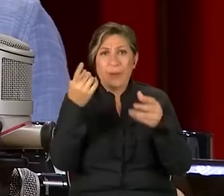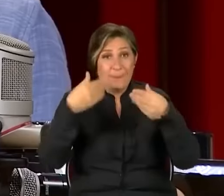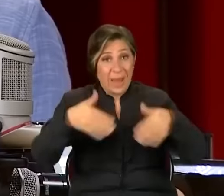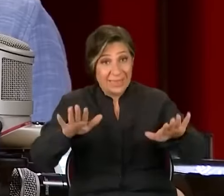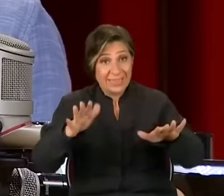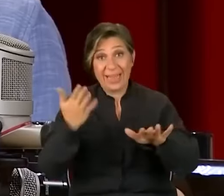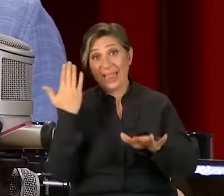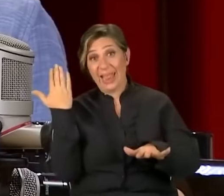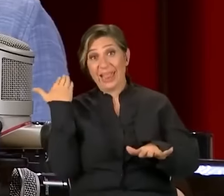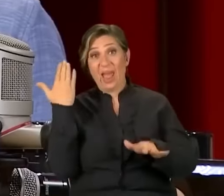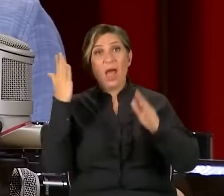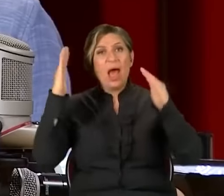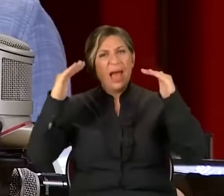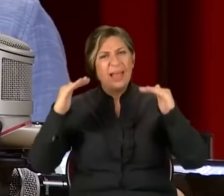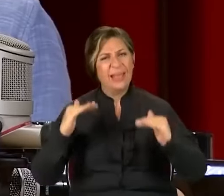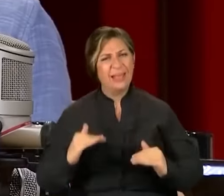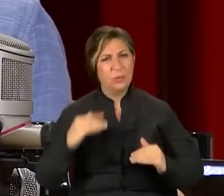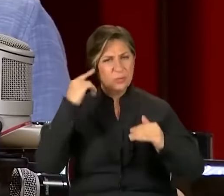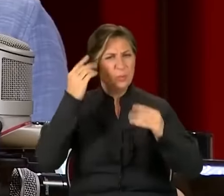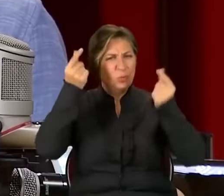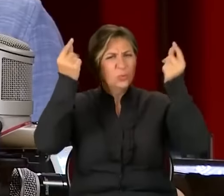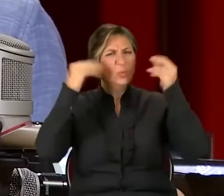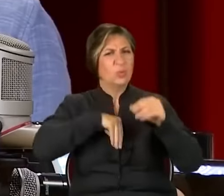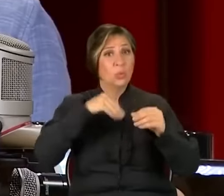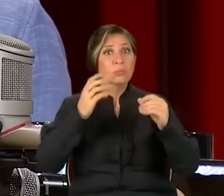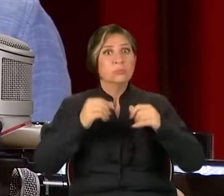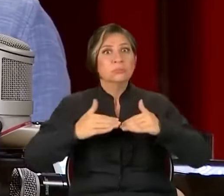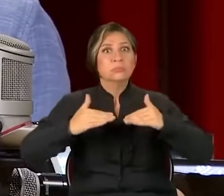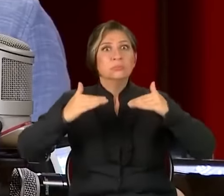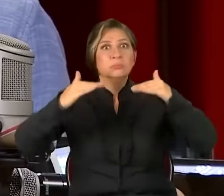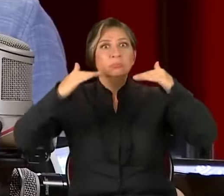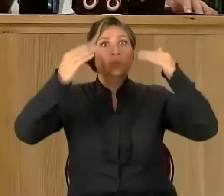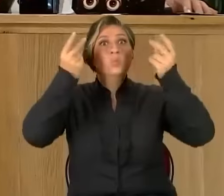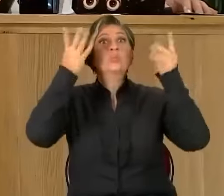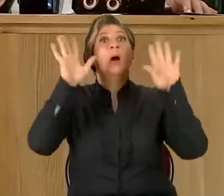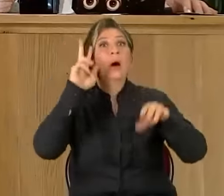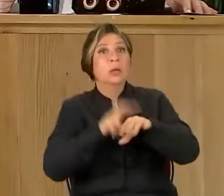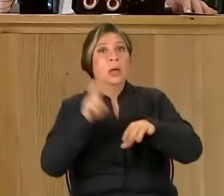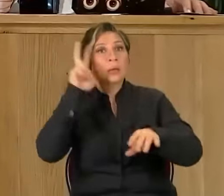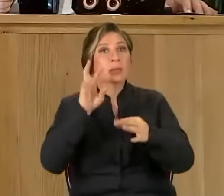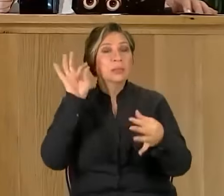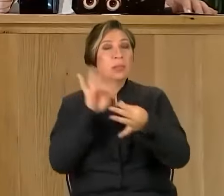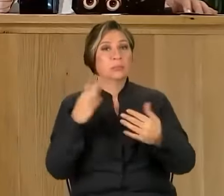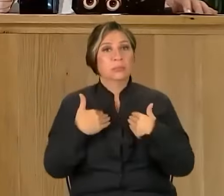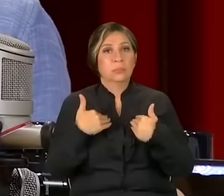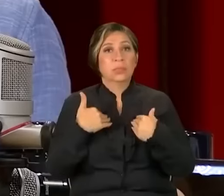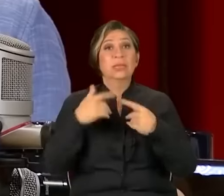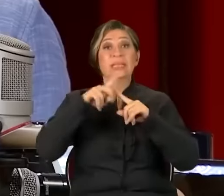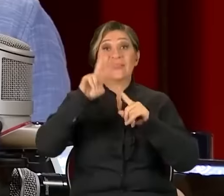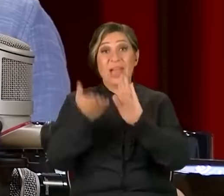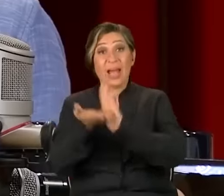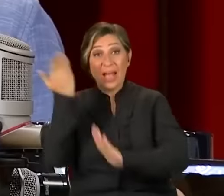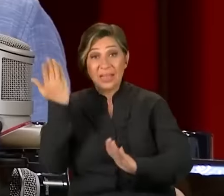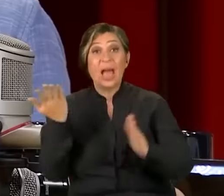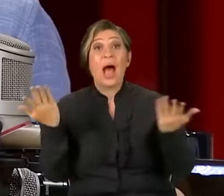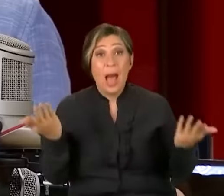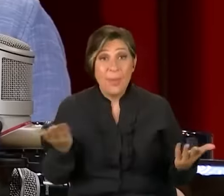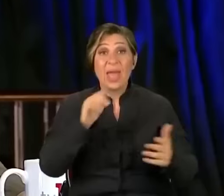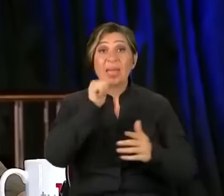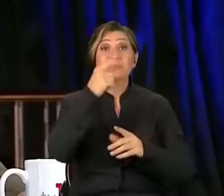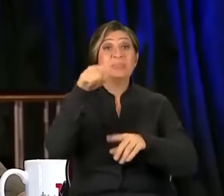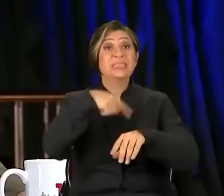ki geriye. Azalacak yerde çoğalarak devam etti. Hı-hı. Ve hı-hı, böyle bir şey de bize denk geldi. Televizyondan kalktı ama Behzat